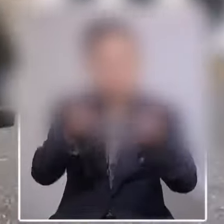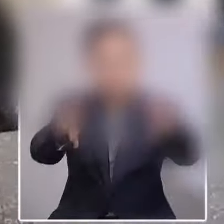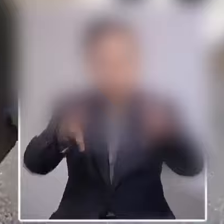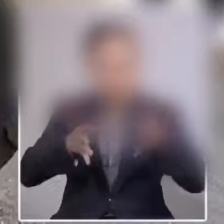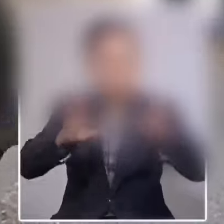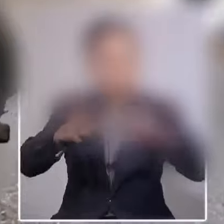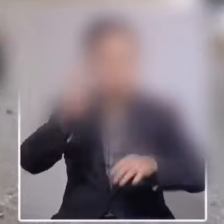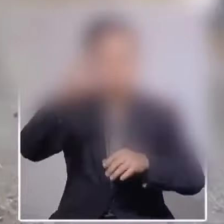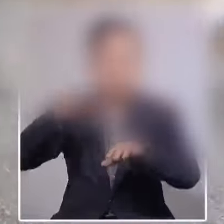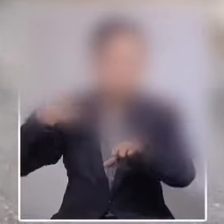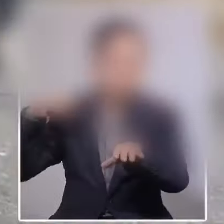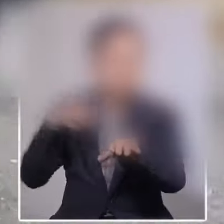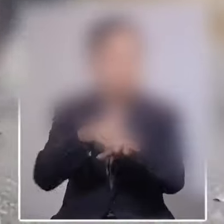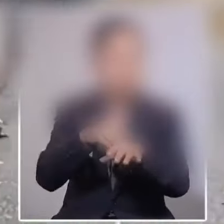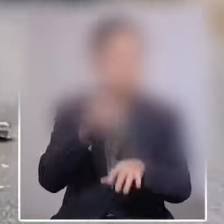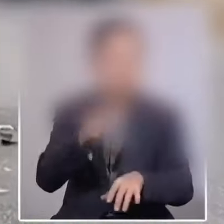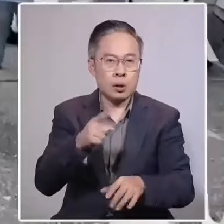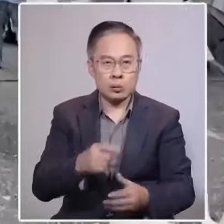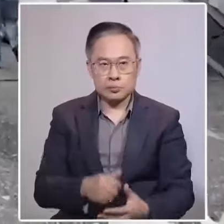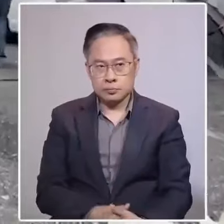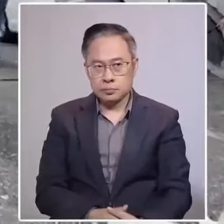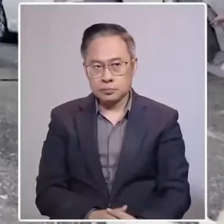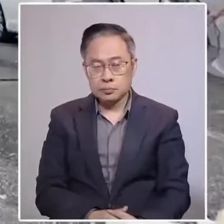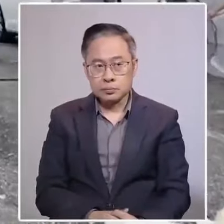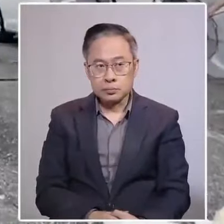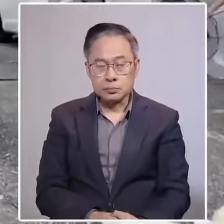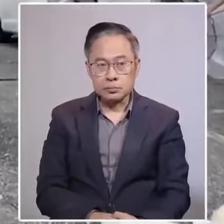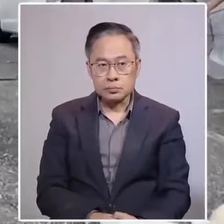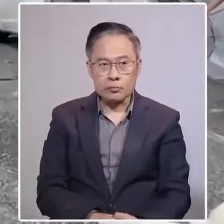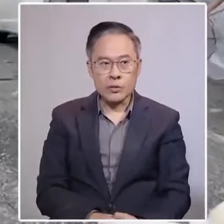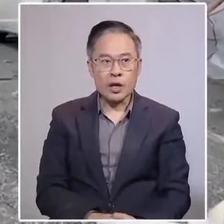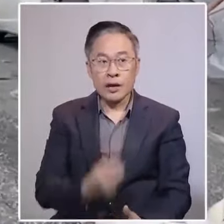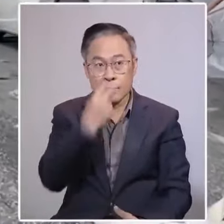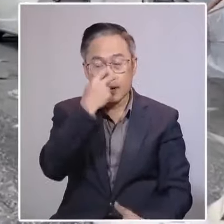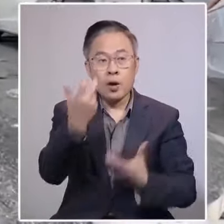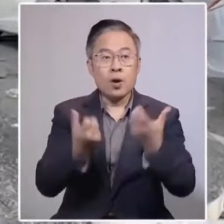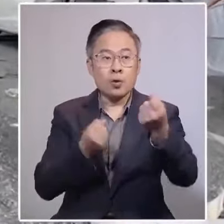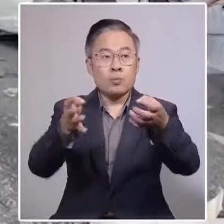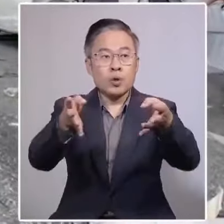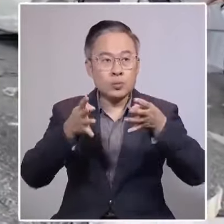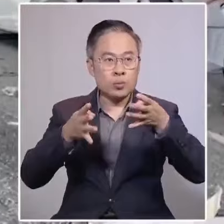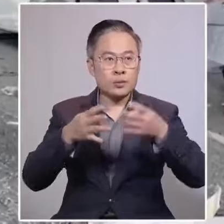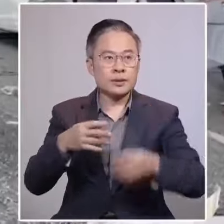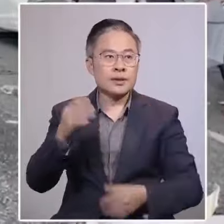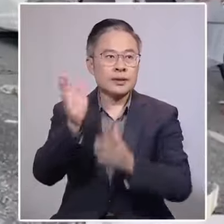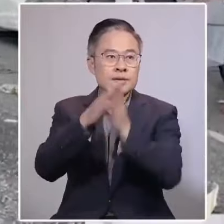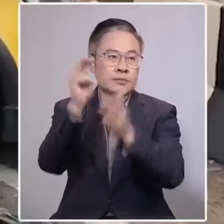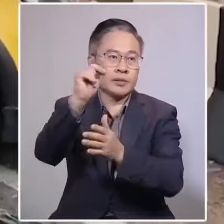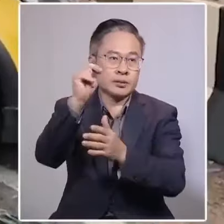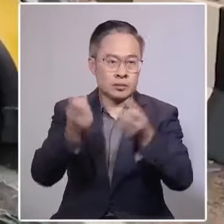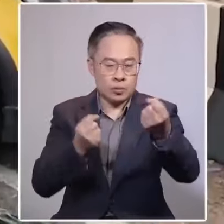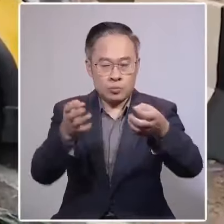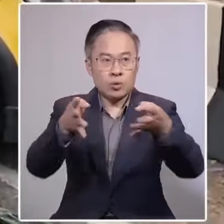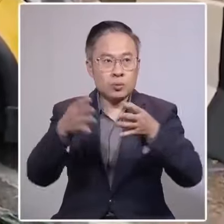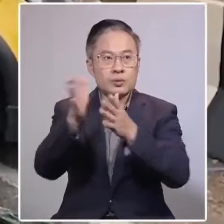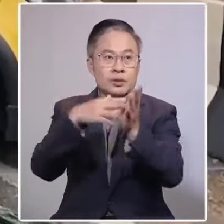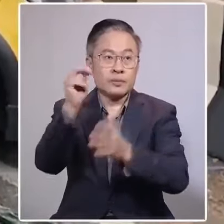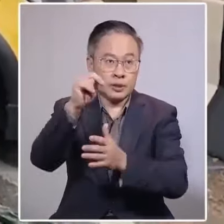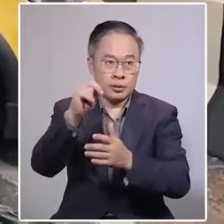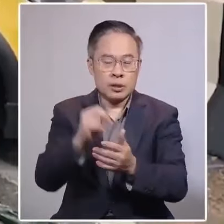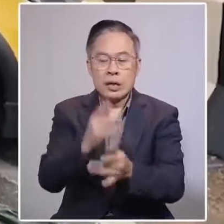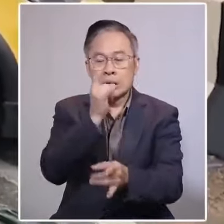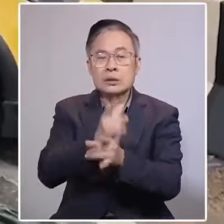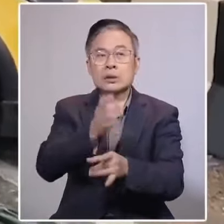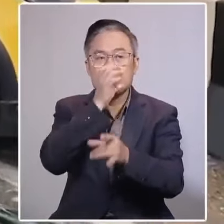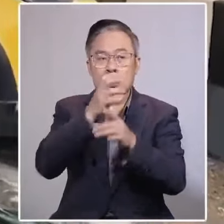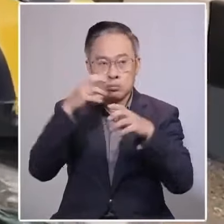อืคนเมาเนี่ยนะเห็นบอกว่าเขาขับรถ 6ล้อนะสีน้ำเงินเป็นรถบรรทุกน้ำแข็งค่ะนะครับลักษณะคือ